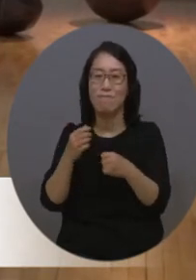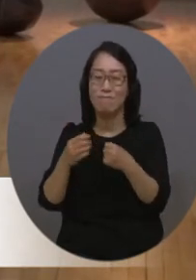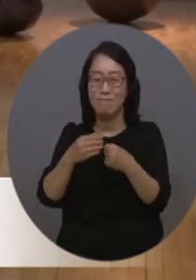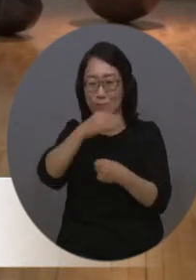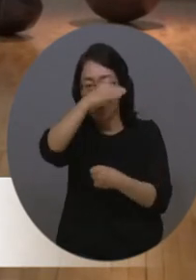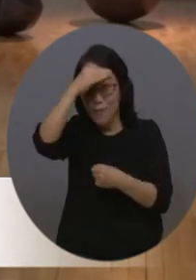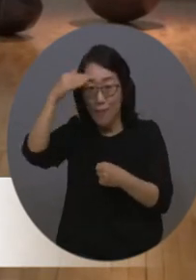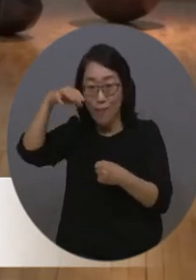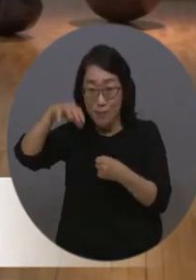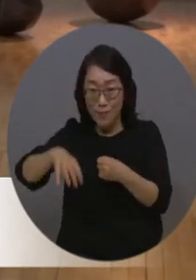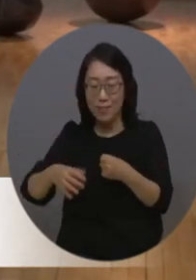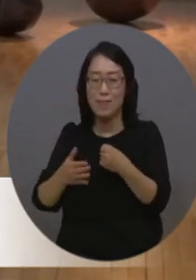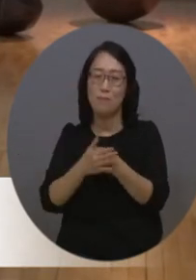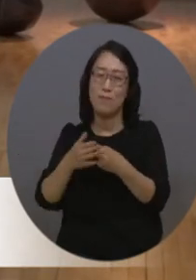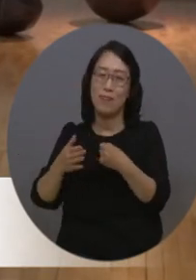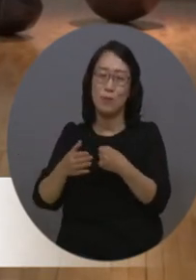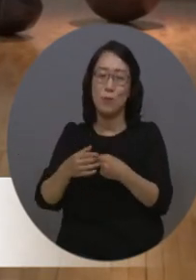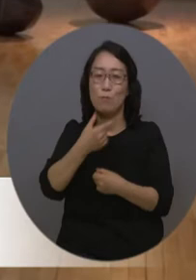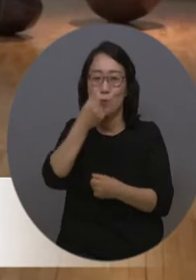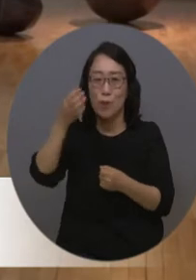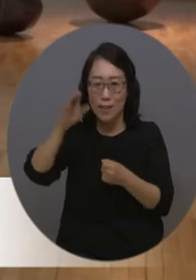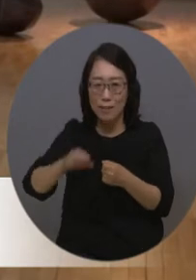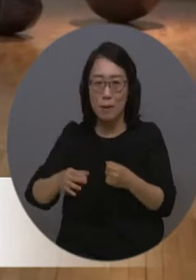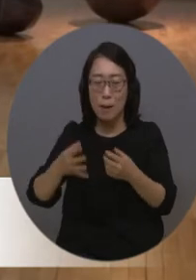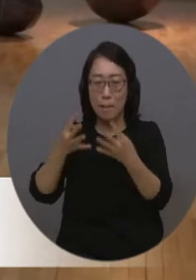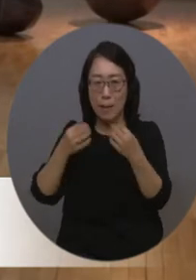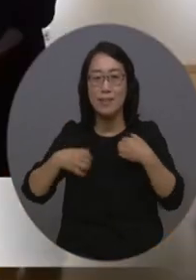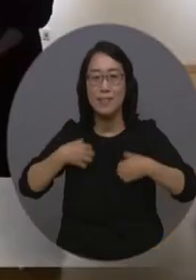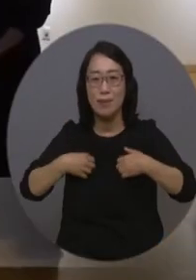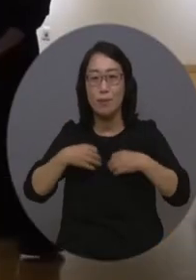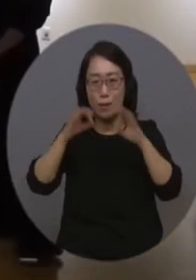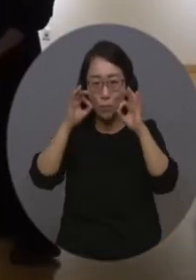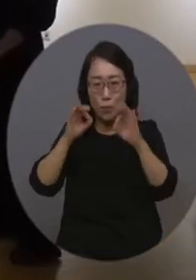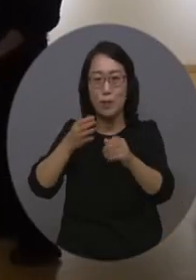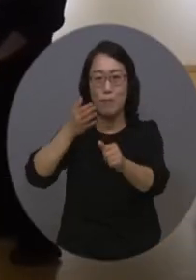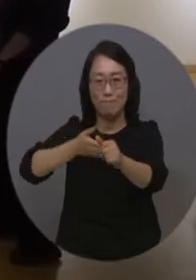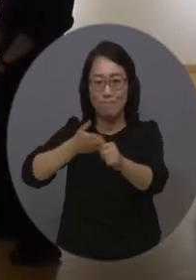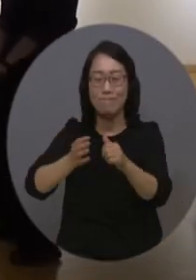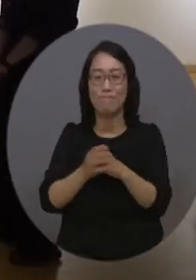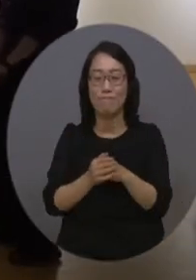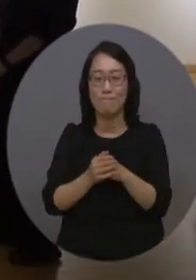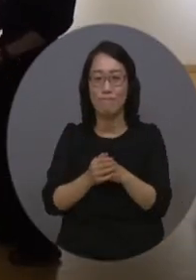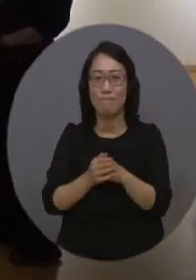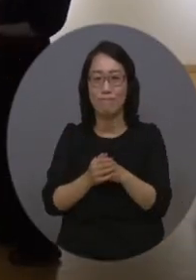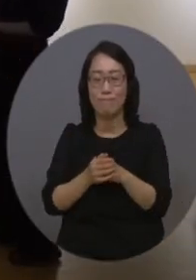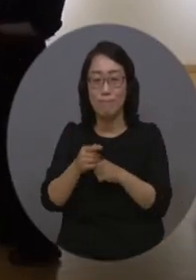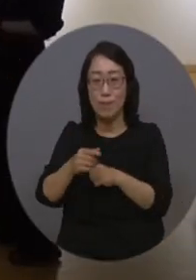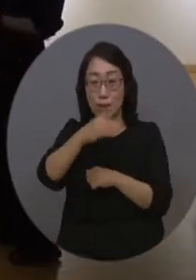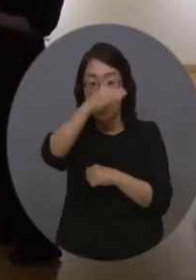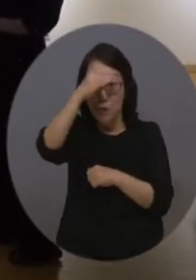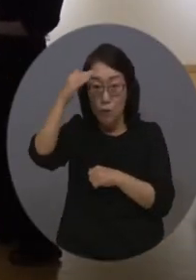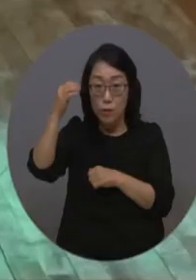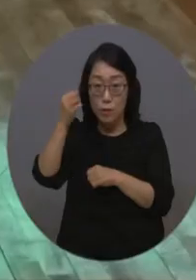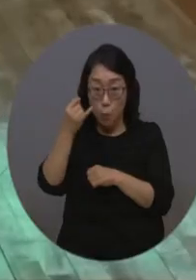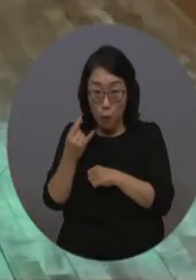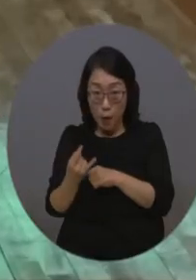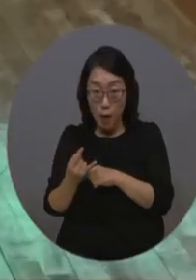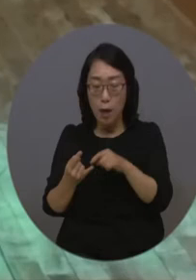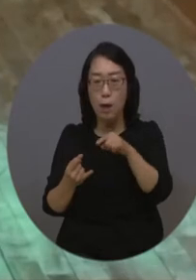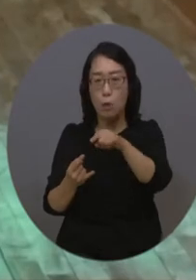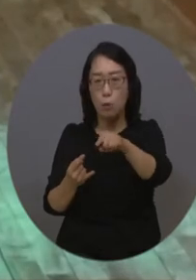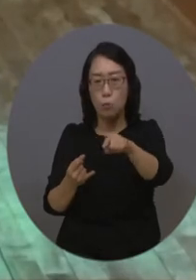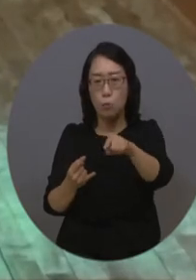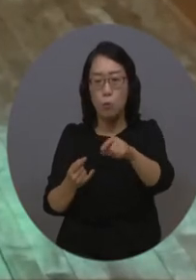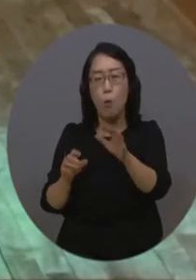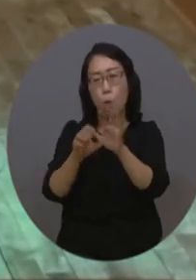수도 있지만 그래도 즐겁게 관람해 주셨으면 좋겠습니다. 이번 한강 작가의 전시회는 코로나19로 인해